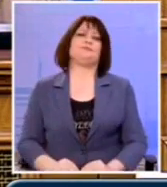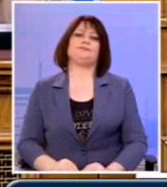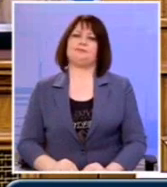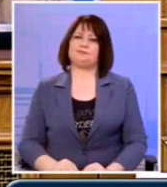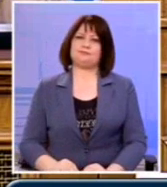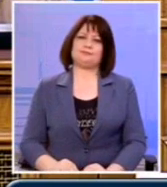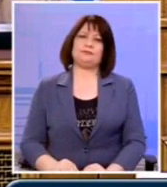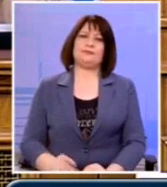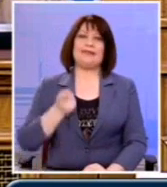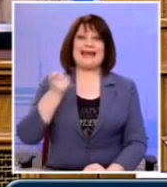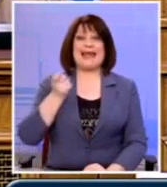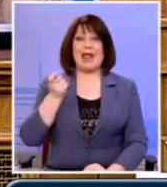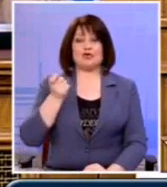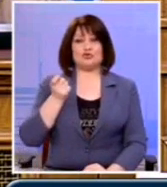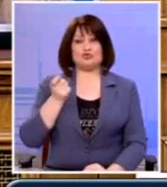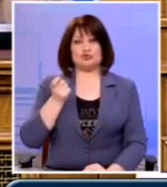χρέους μετά